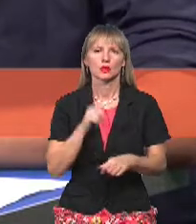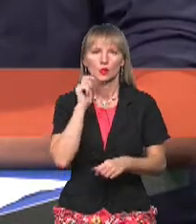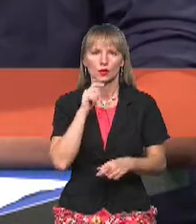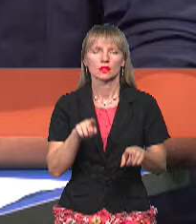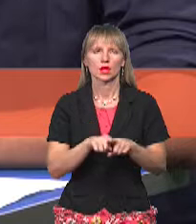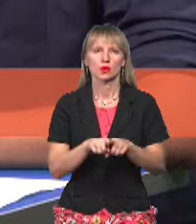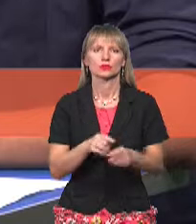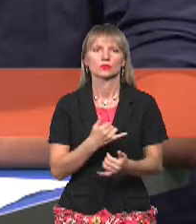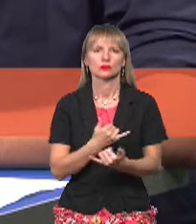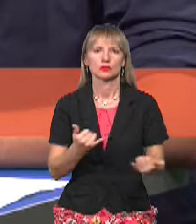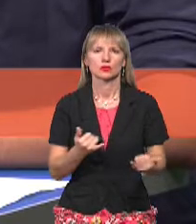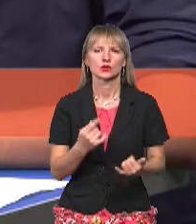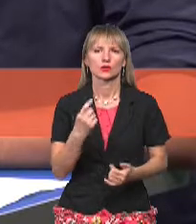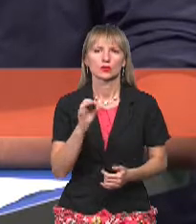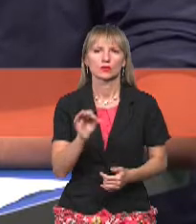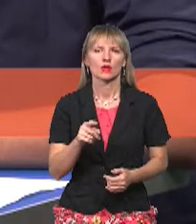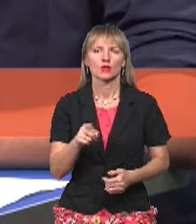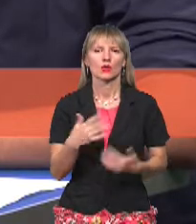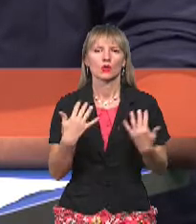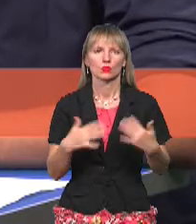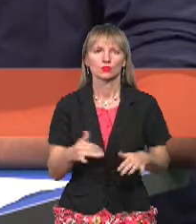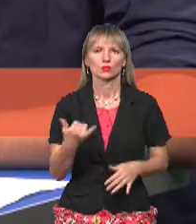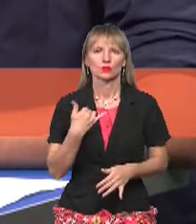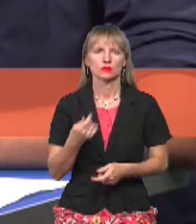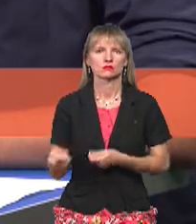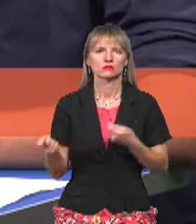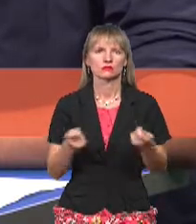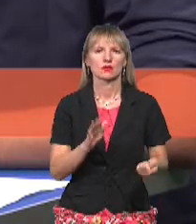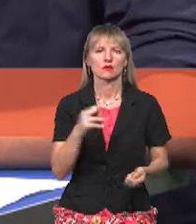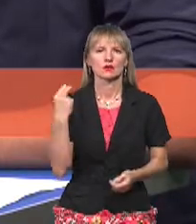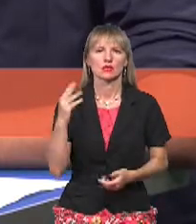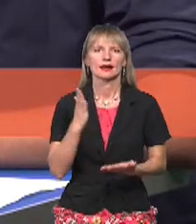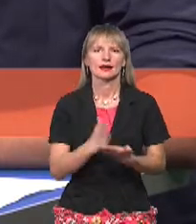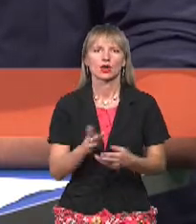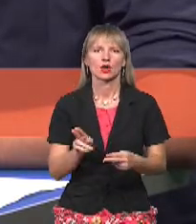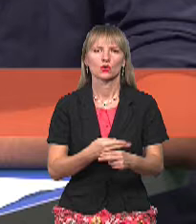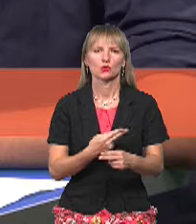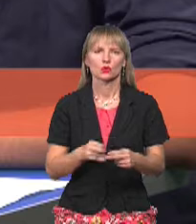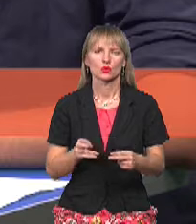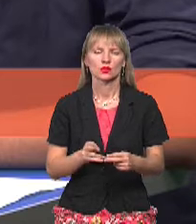будуть? Планшети будуть 100%, вони вже майже у нас в Запоріжжі, вже є розподіл.